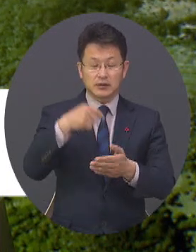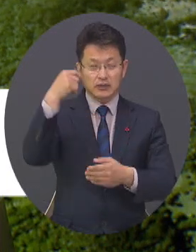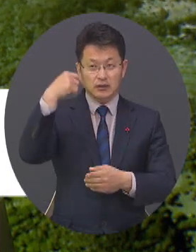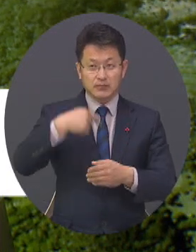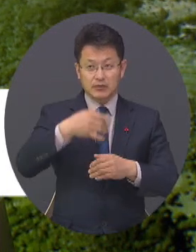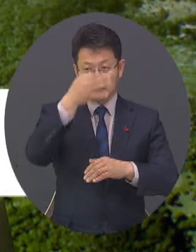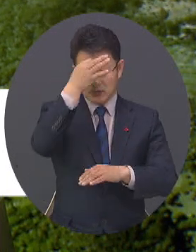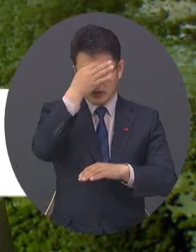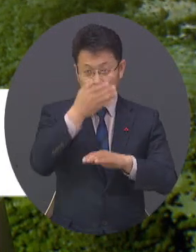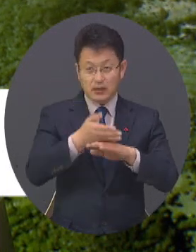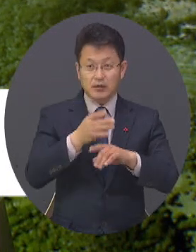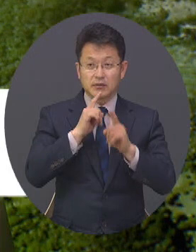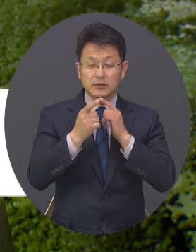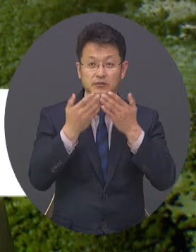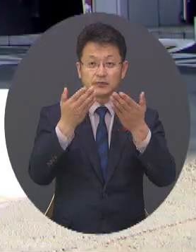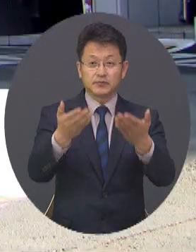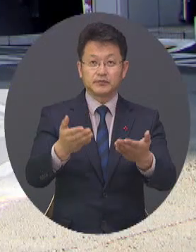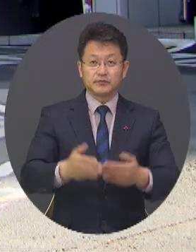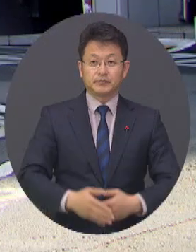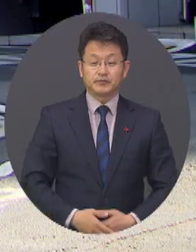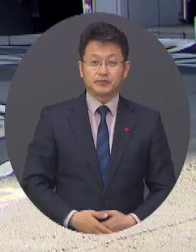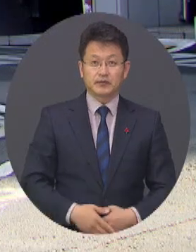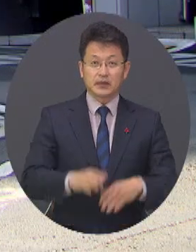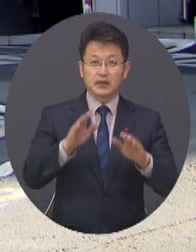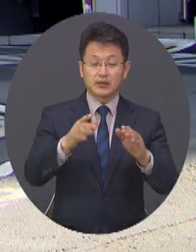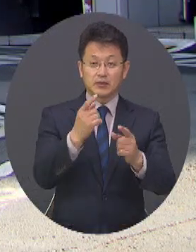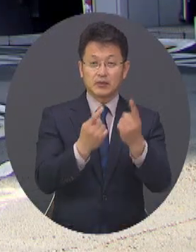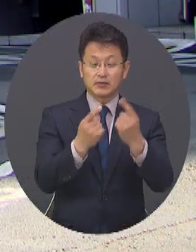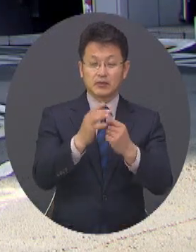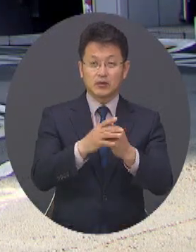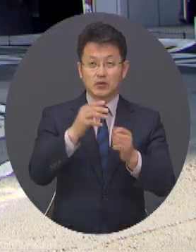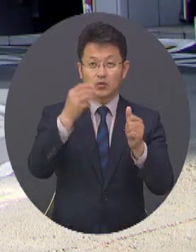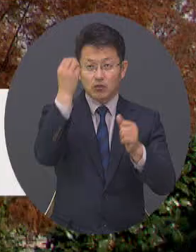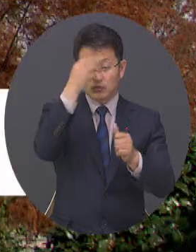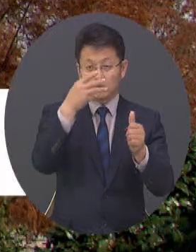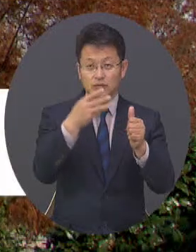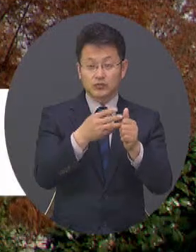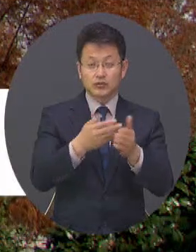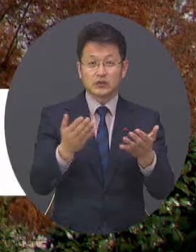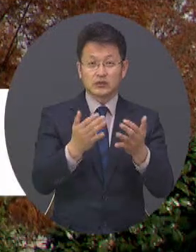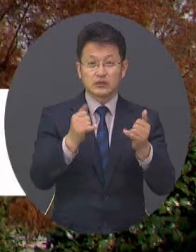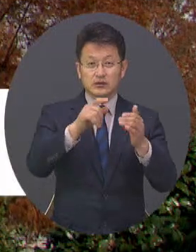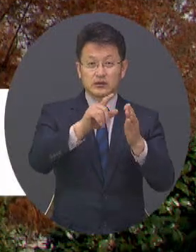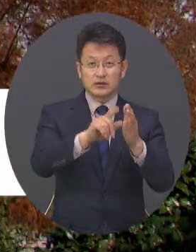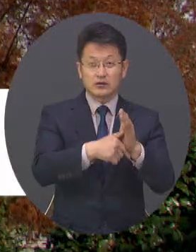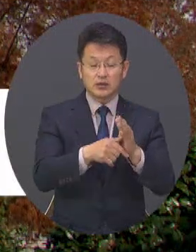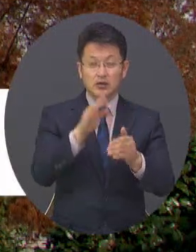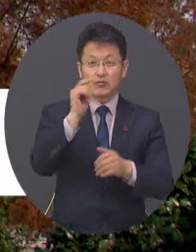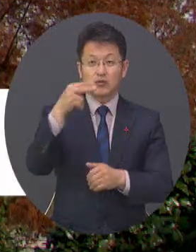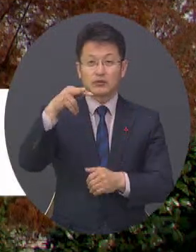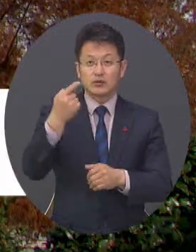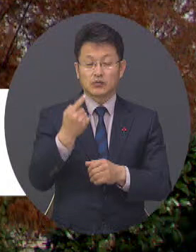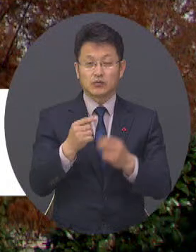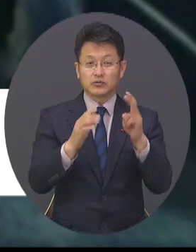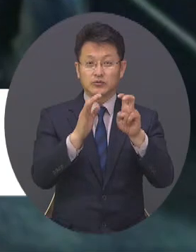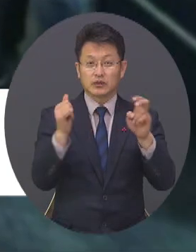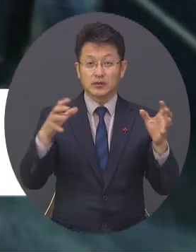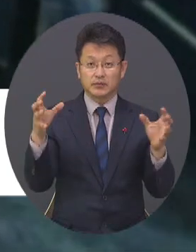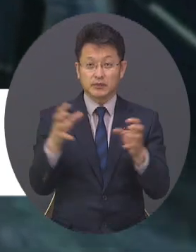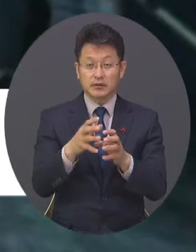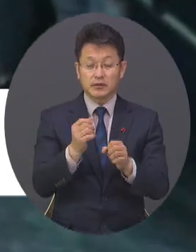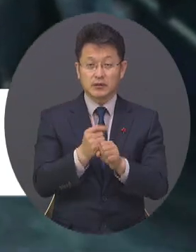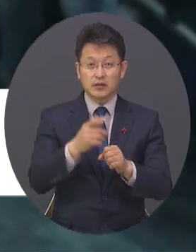깊은 사과의 말씀을 드립니다 이보다 앞서 구성 군에서도 근무 시간에 보건소 직원 20여명이 참석해